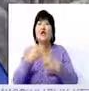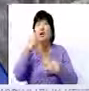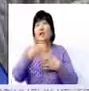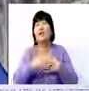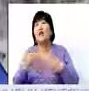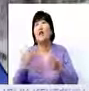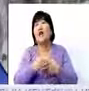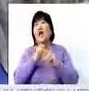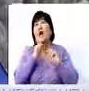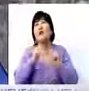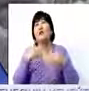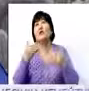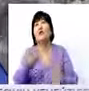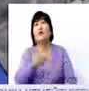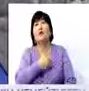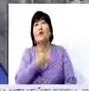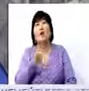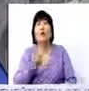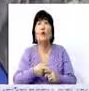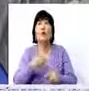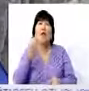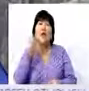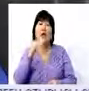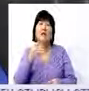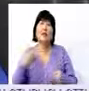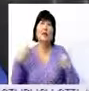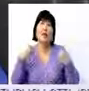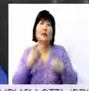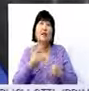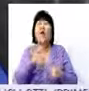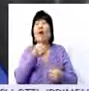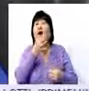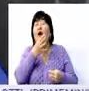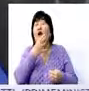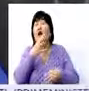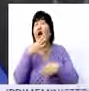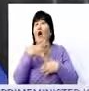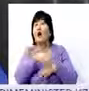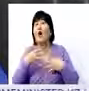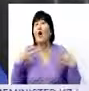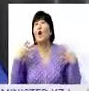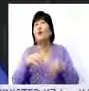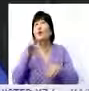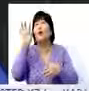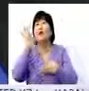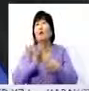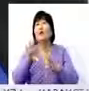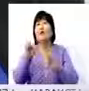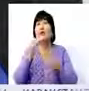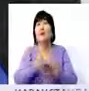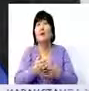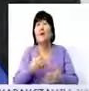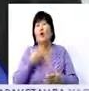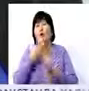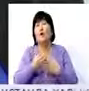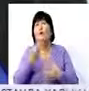қарсаңында жаңа сыйлық тарту етуді жөн көрген. Осылайша сапалы тауарлар арасынан қалаған құндыз тонды әпсетте таңдап алды. Өзіме шубы